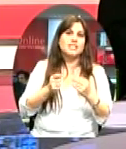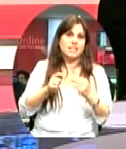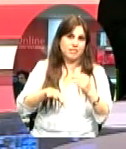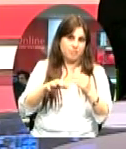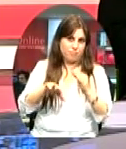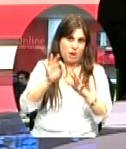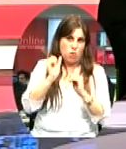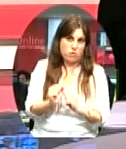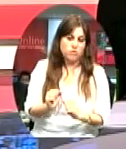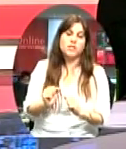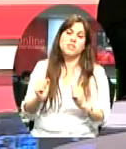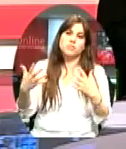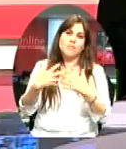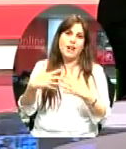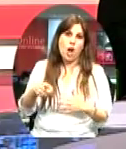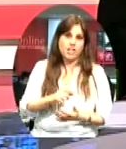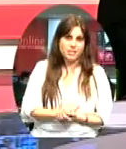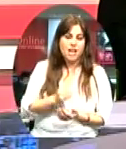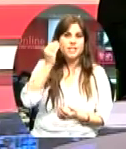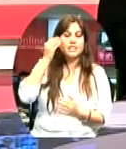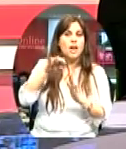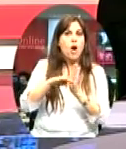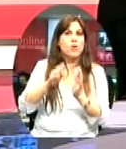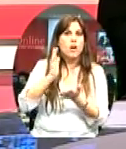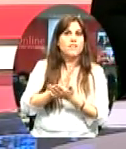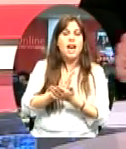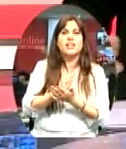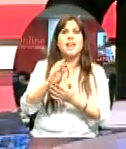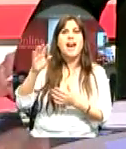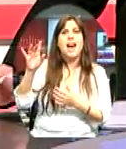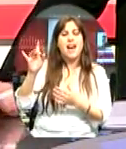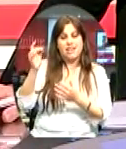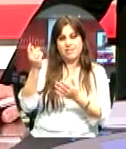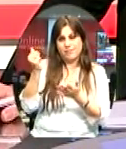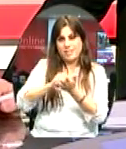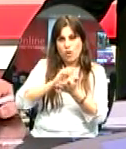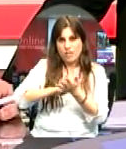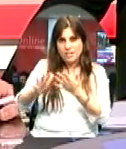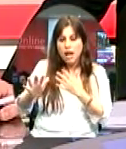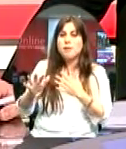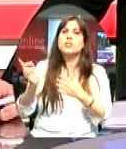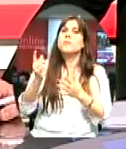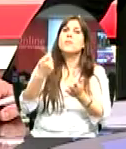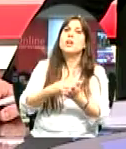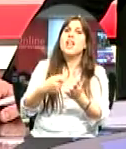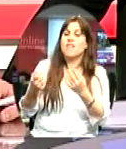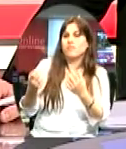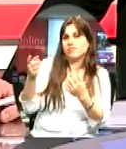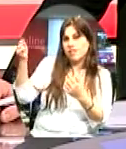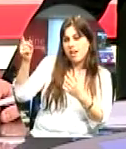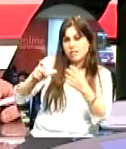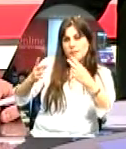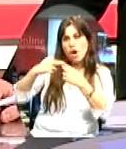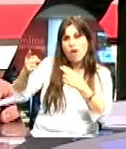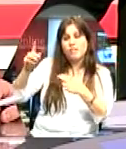מגיעים משורות הקואליציה. נזכיר כי החוק קובע כי החינמון ישראל היום, הממומן על ידי מקורבו של נתניהו, המיליארדר שלדון אדלסון,